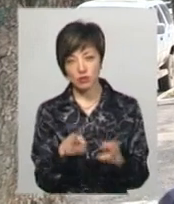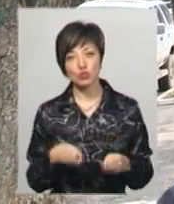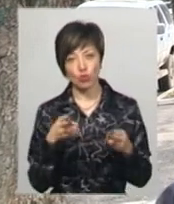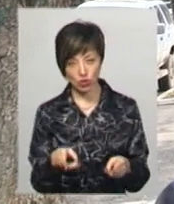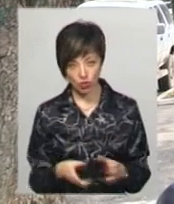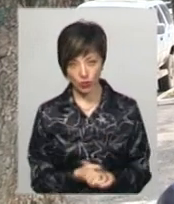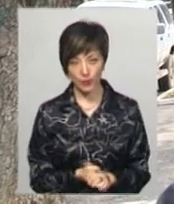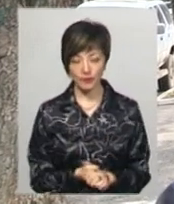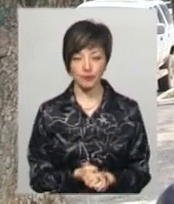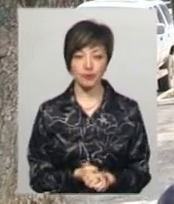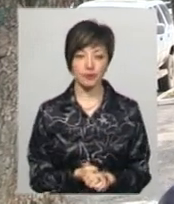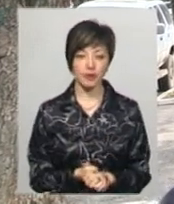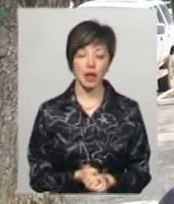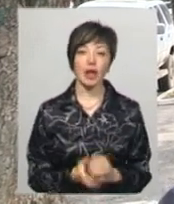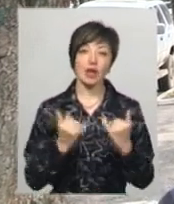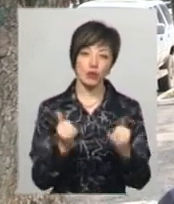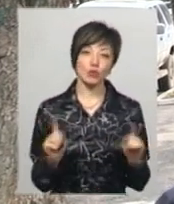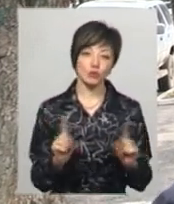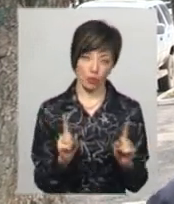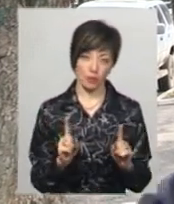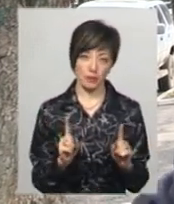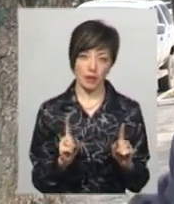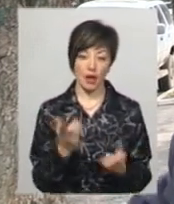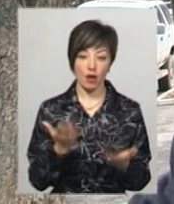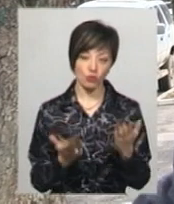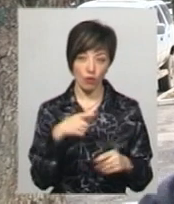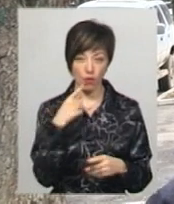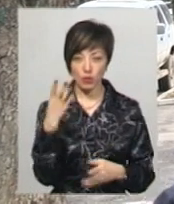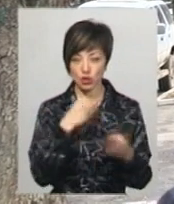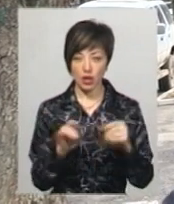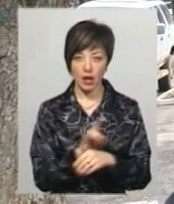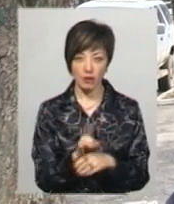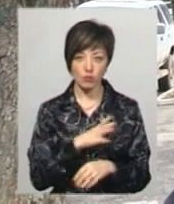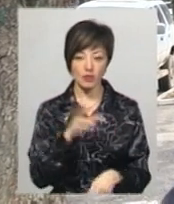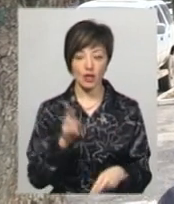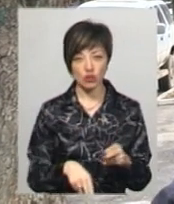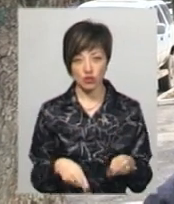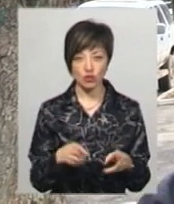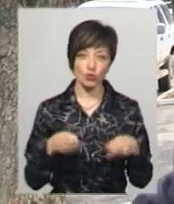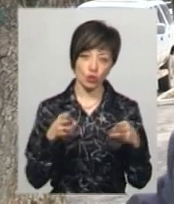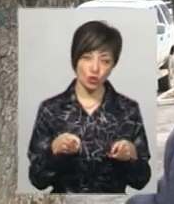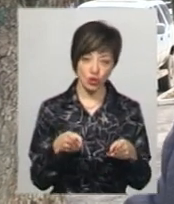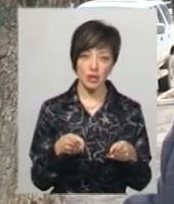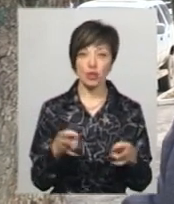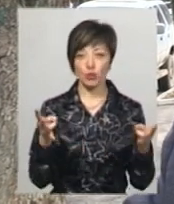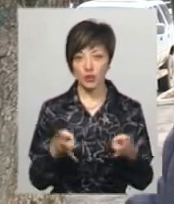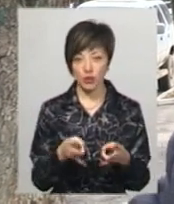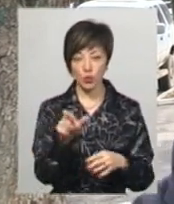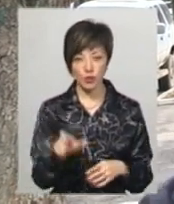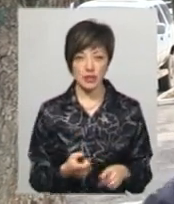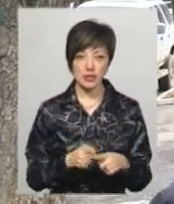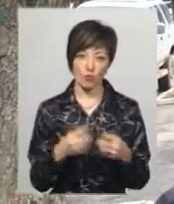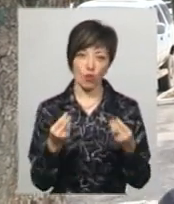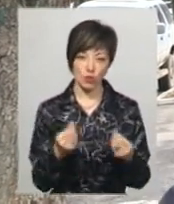злочину. Для того, щоб, якщо ми говоримо про шахрайство, злочин був закінчений чи завершений, то необхідно, щоб людина вже